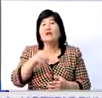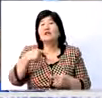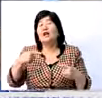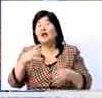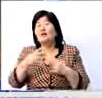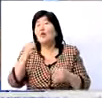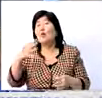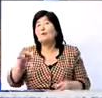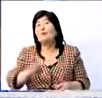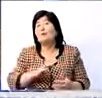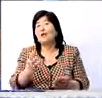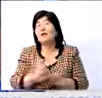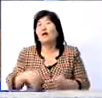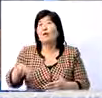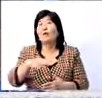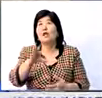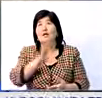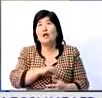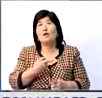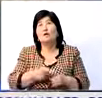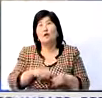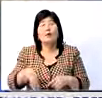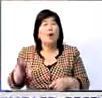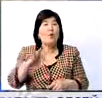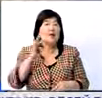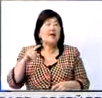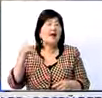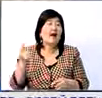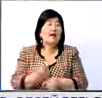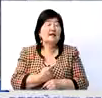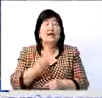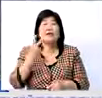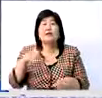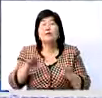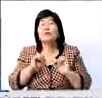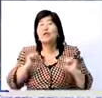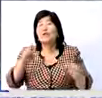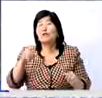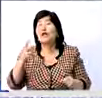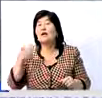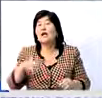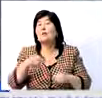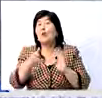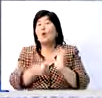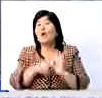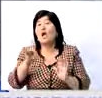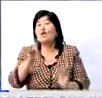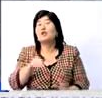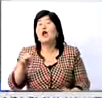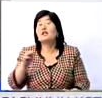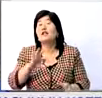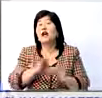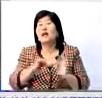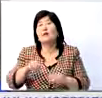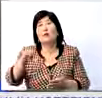сайыстарда 15 медальді аймақ қоржына салды. Сонымен қатар облыс тарихында алғашқы рет 2-1 спортшы 2016 жылғы Рио-де-Жанейро